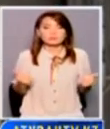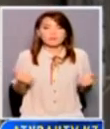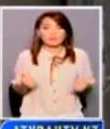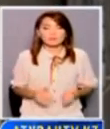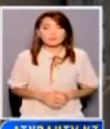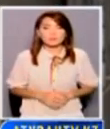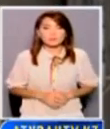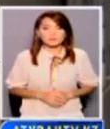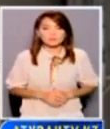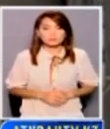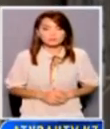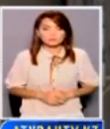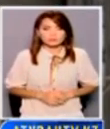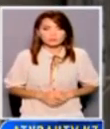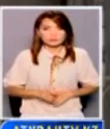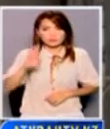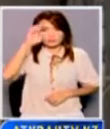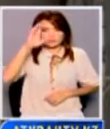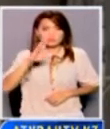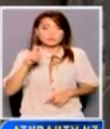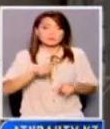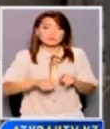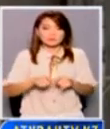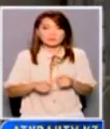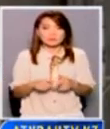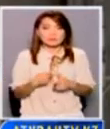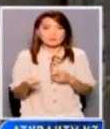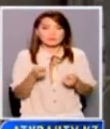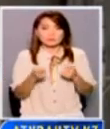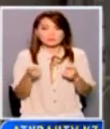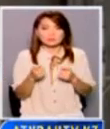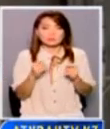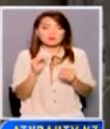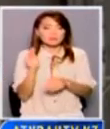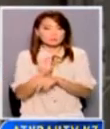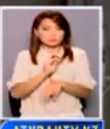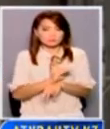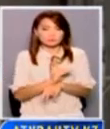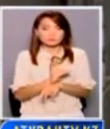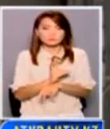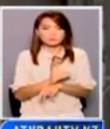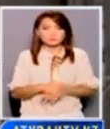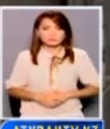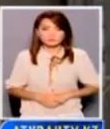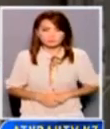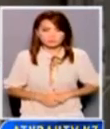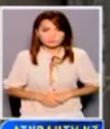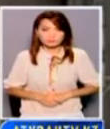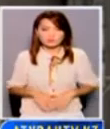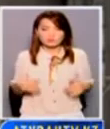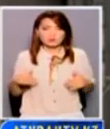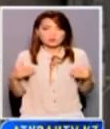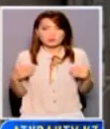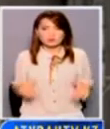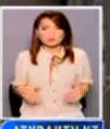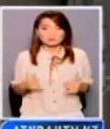біздер үкіметті сынап, мана билікті жамандап еш пайда таба